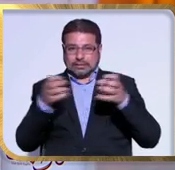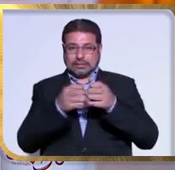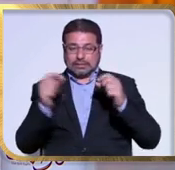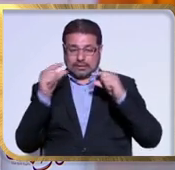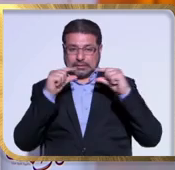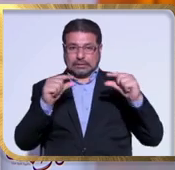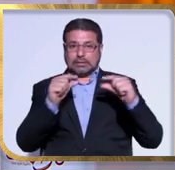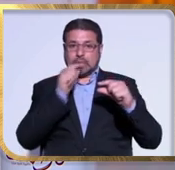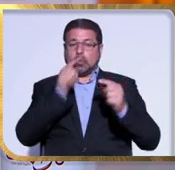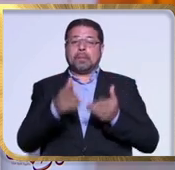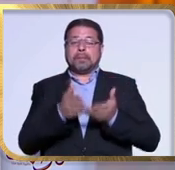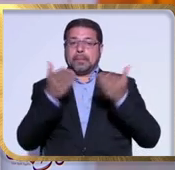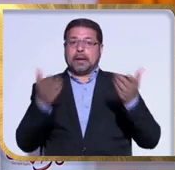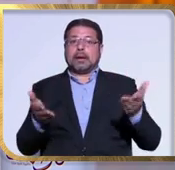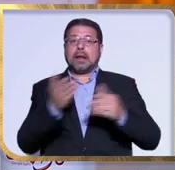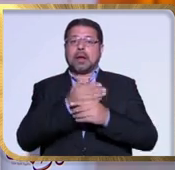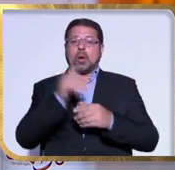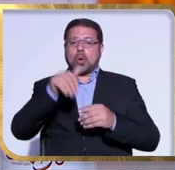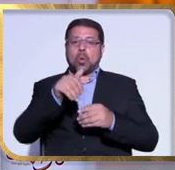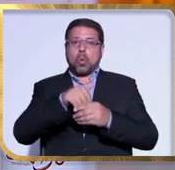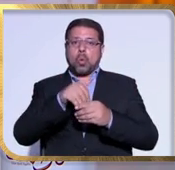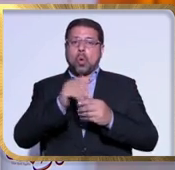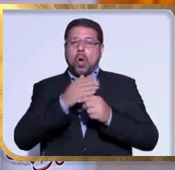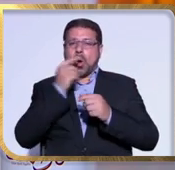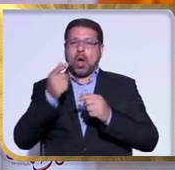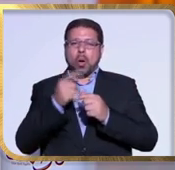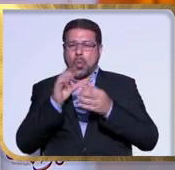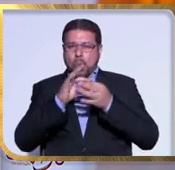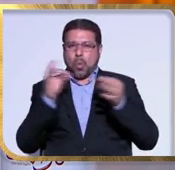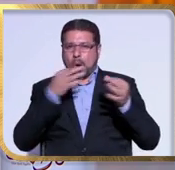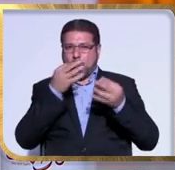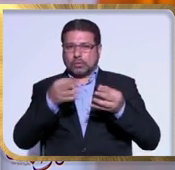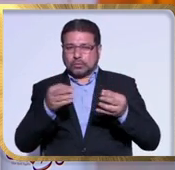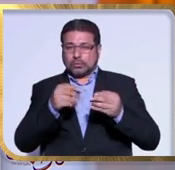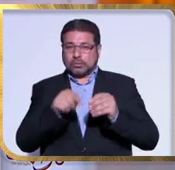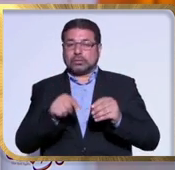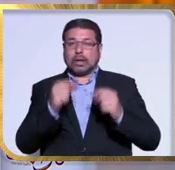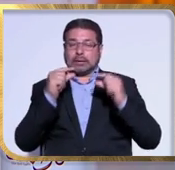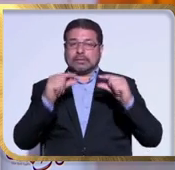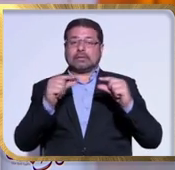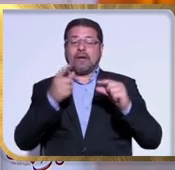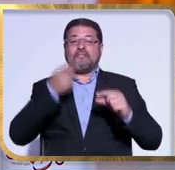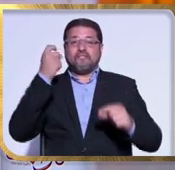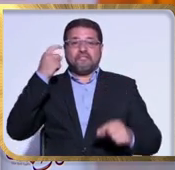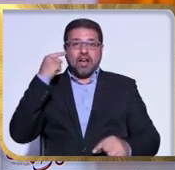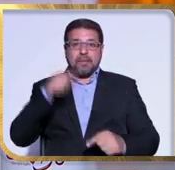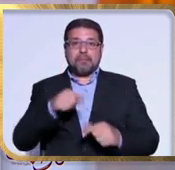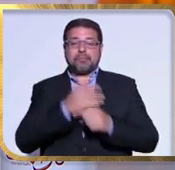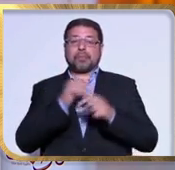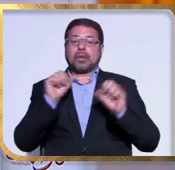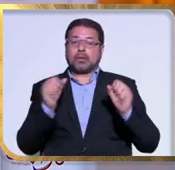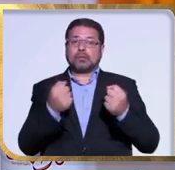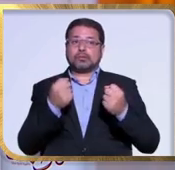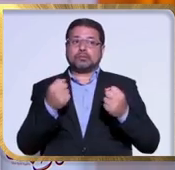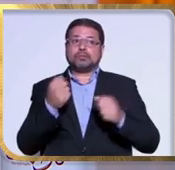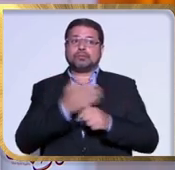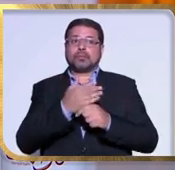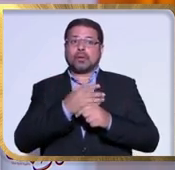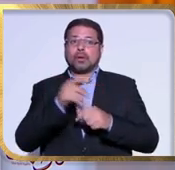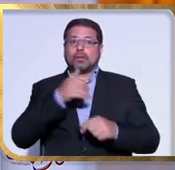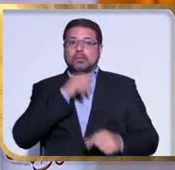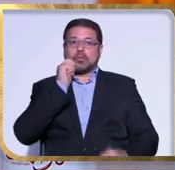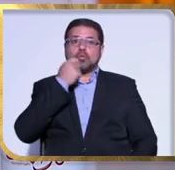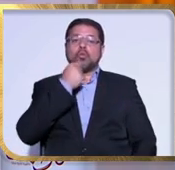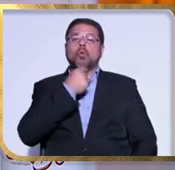في بيان ما تضمنته هذه الروايه فهمه ان النهي عن افراد